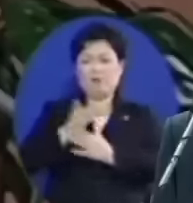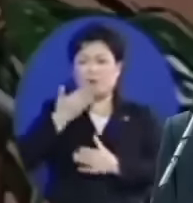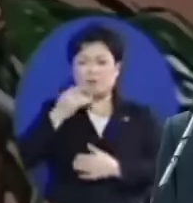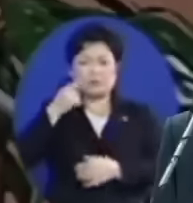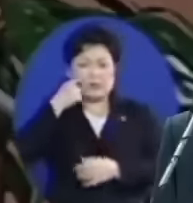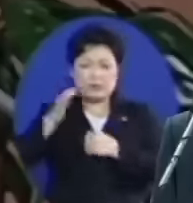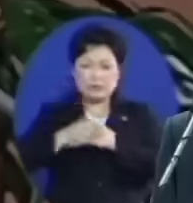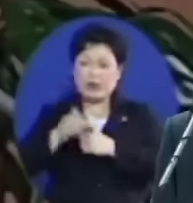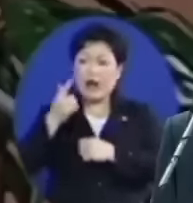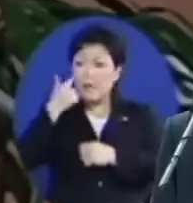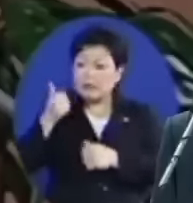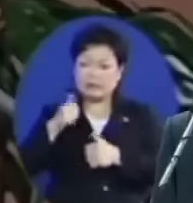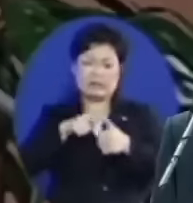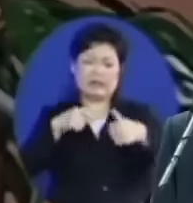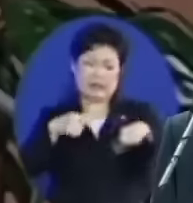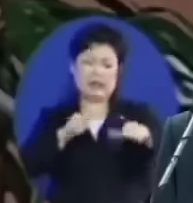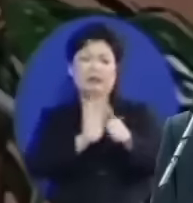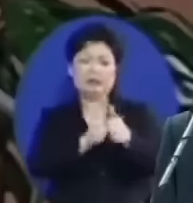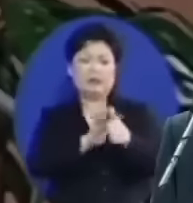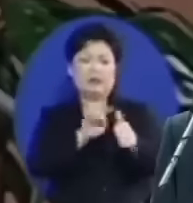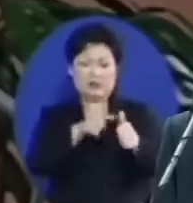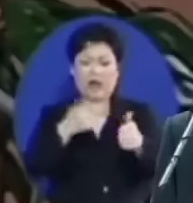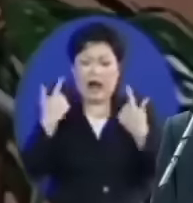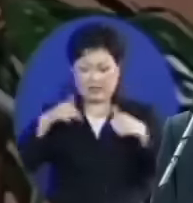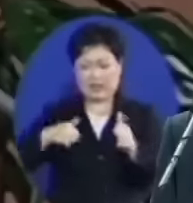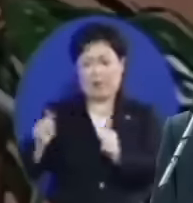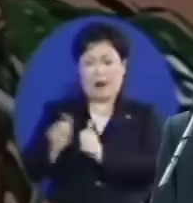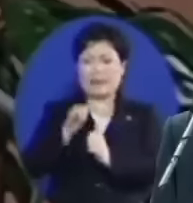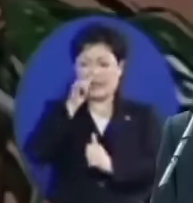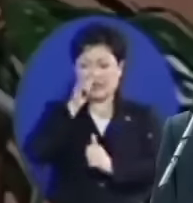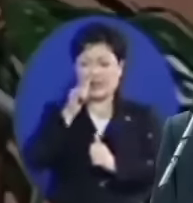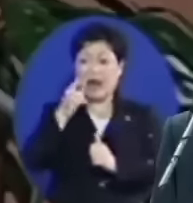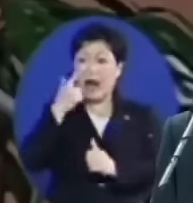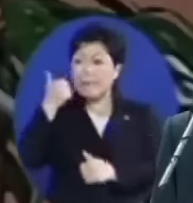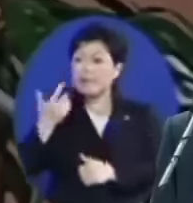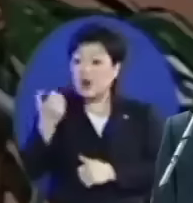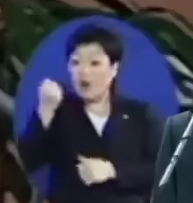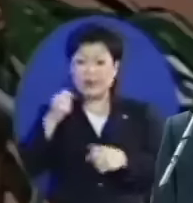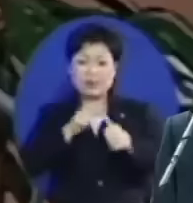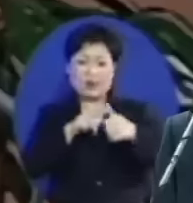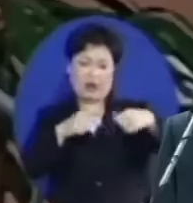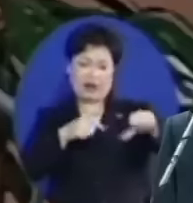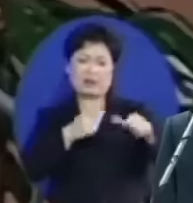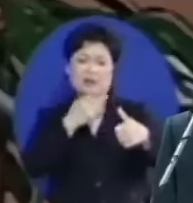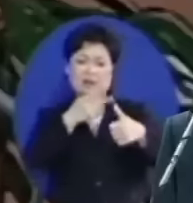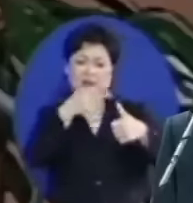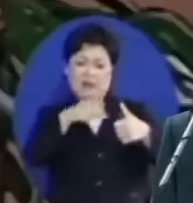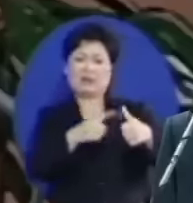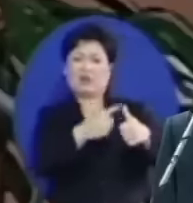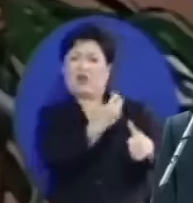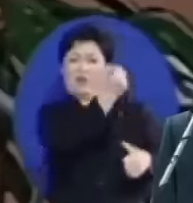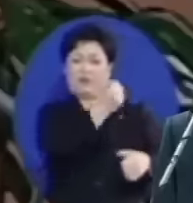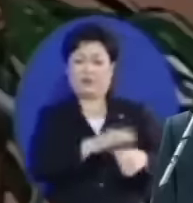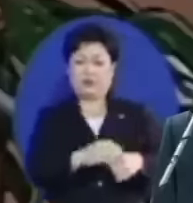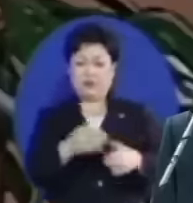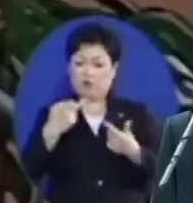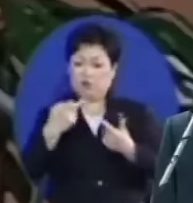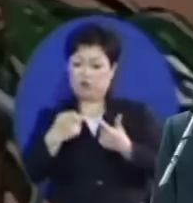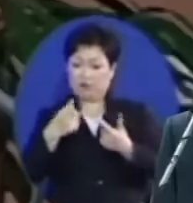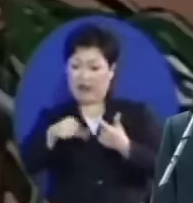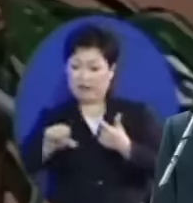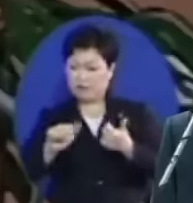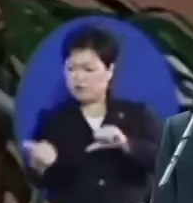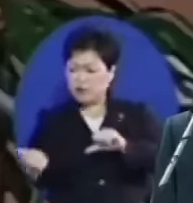예 너는 항상 나와 함께 있으므로 내 것이 다 내 것이다. 저 애는 죽었다가